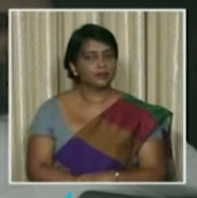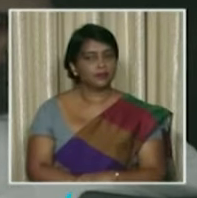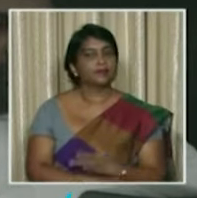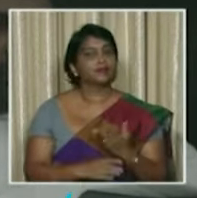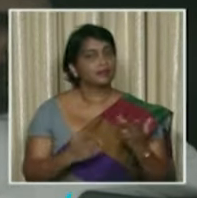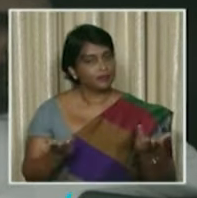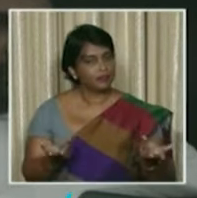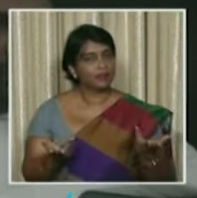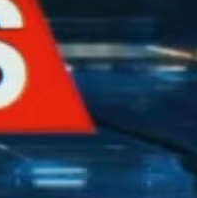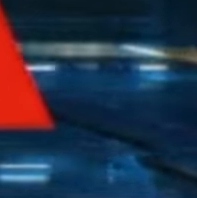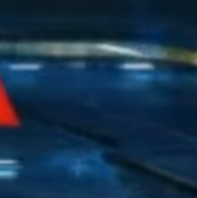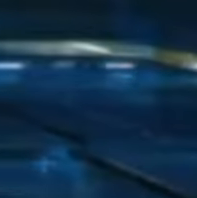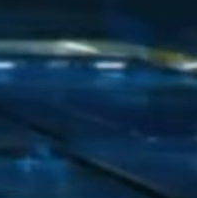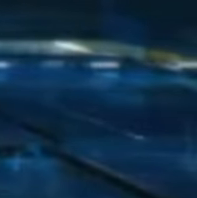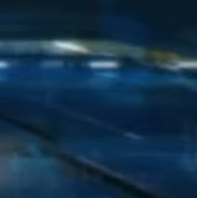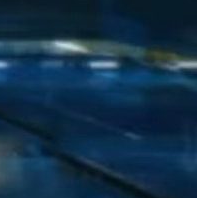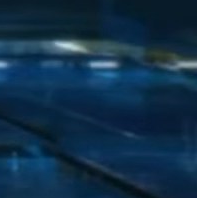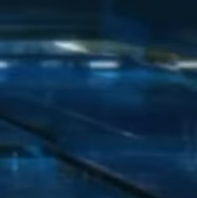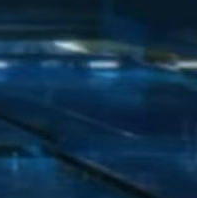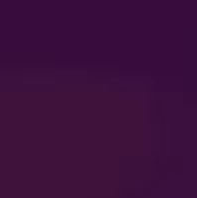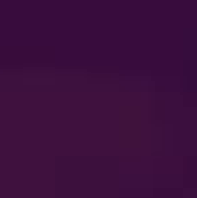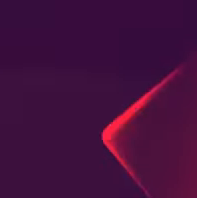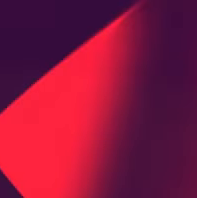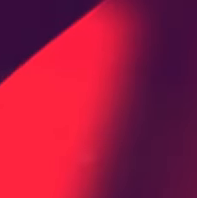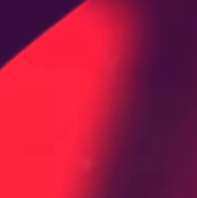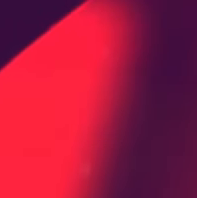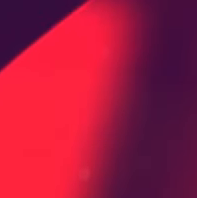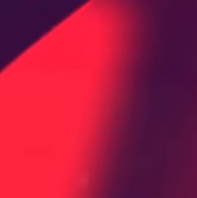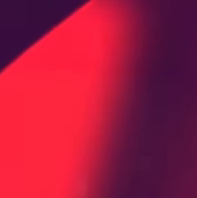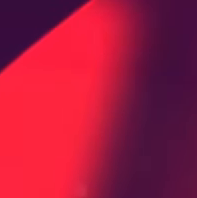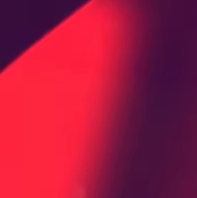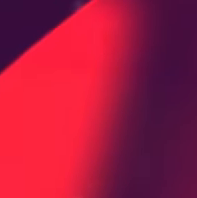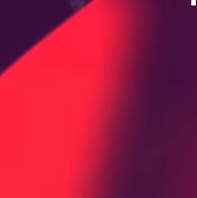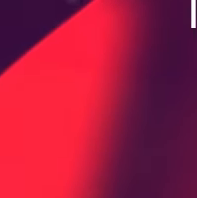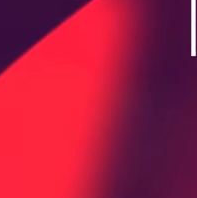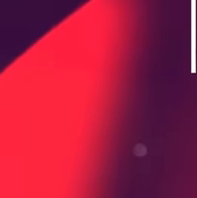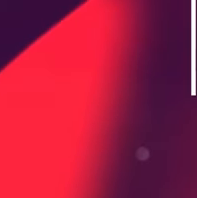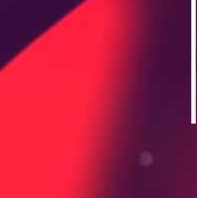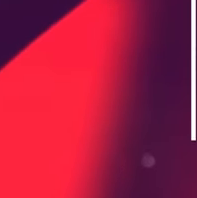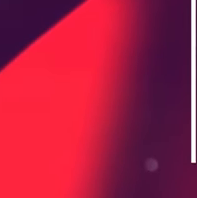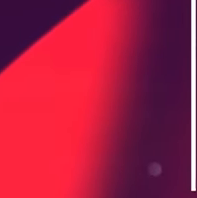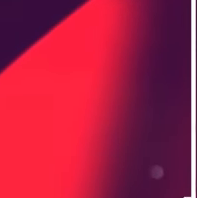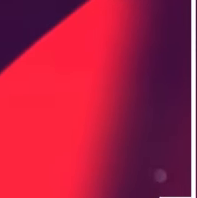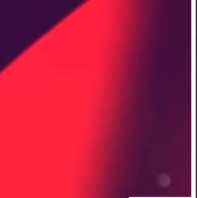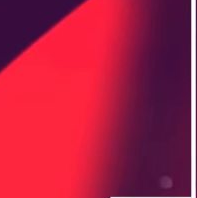කියන්නේ ඒක නිවැරදි කරන්නම් කියලා රටේ